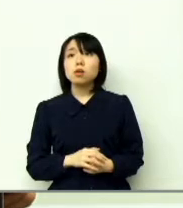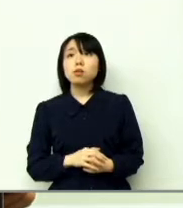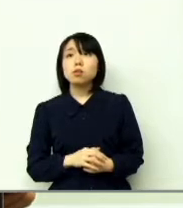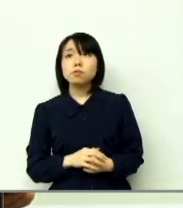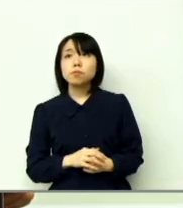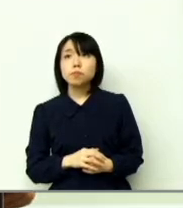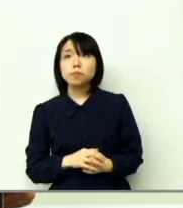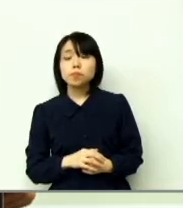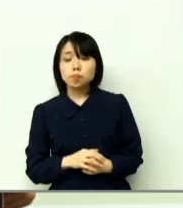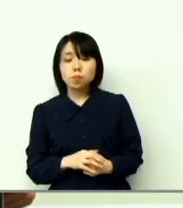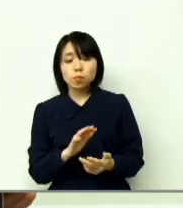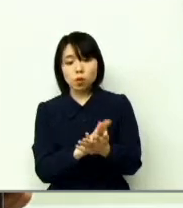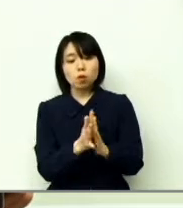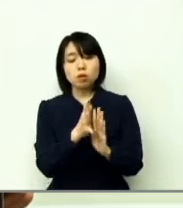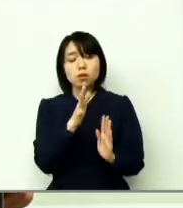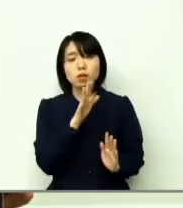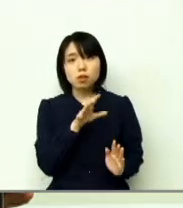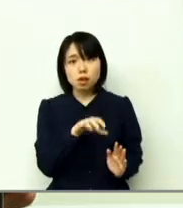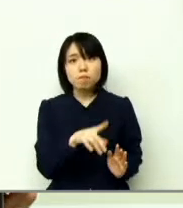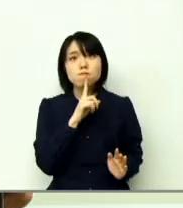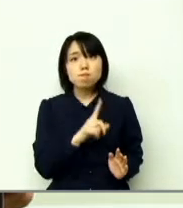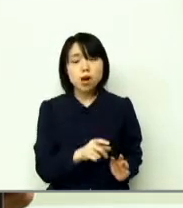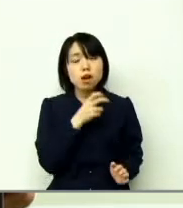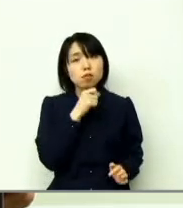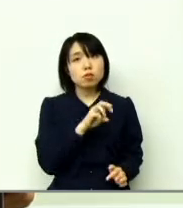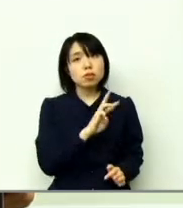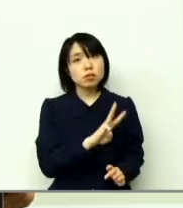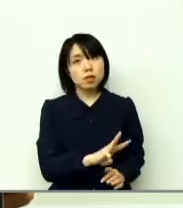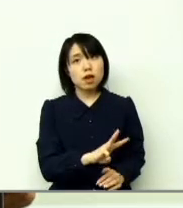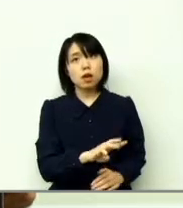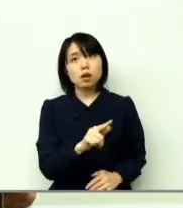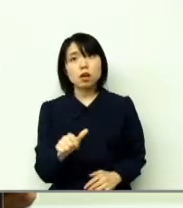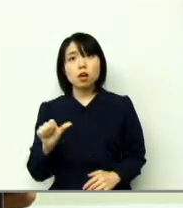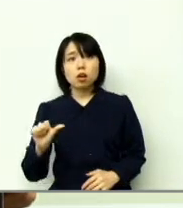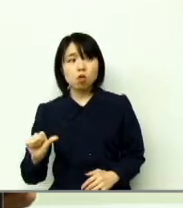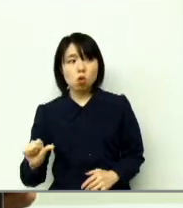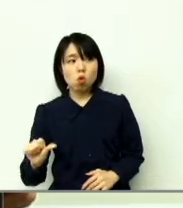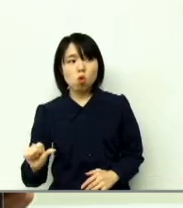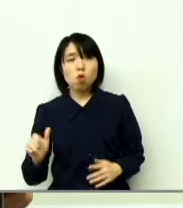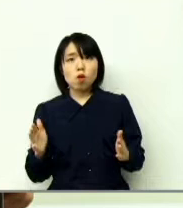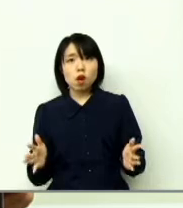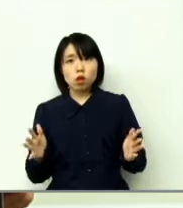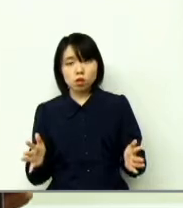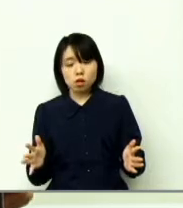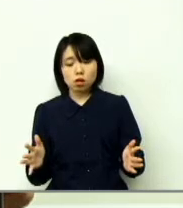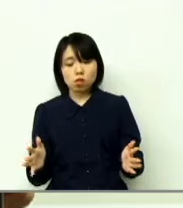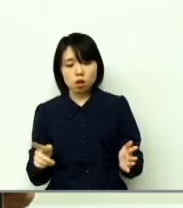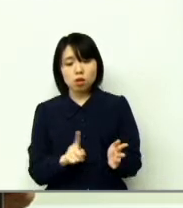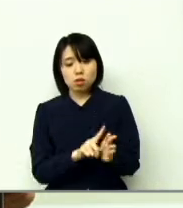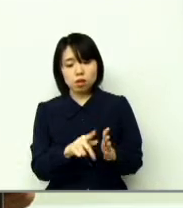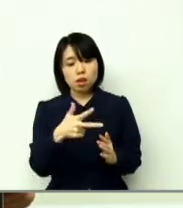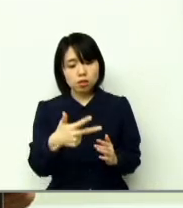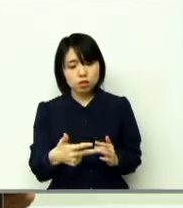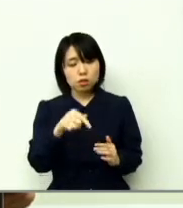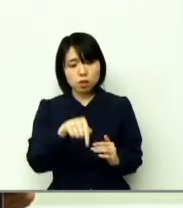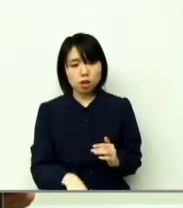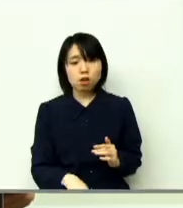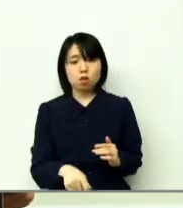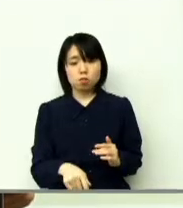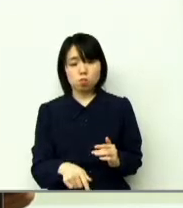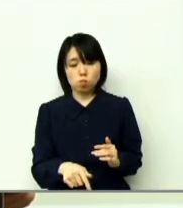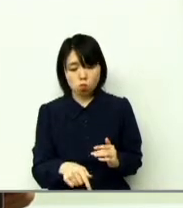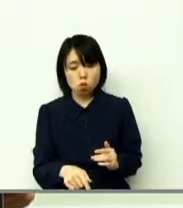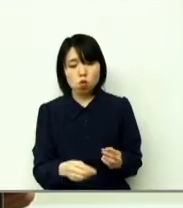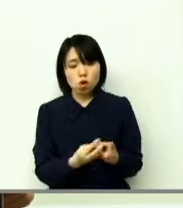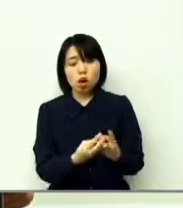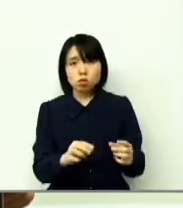3歳から5歳までの間は非常に政令市の中でもおそらく一番高い市で